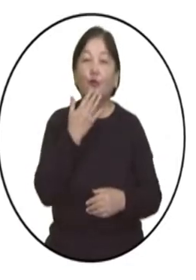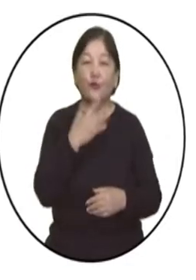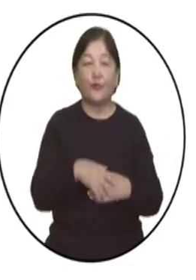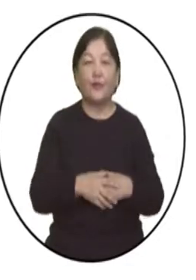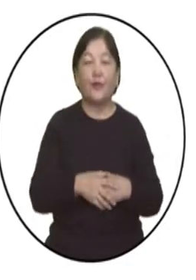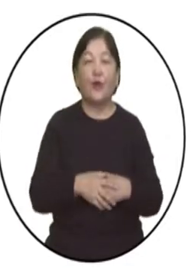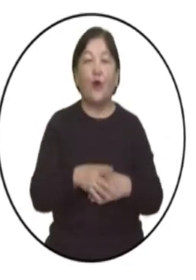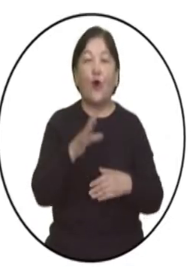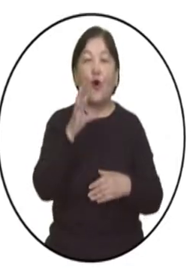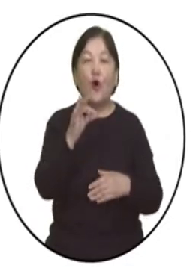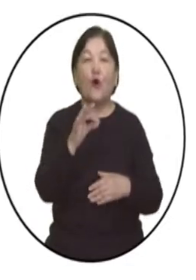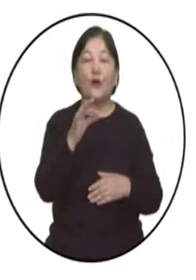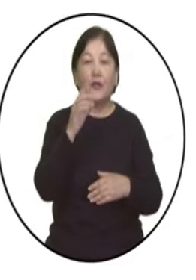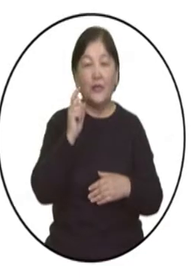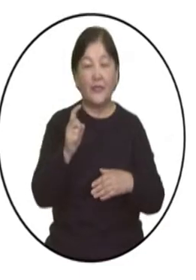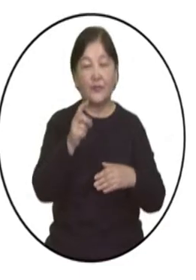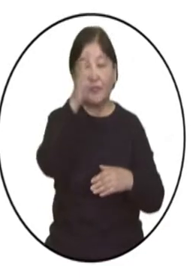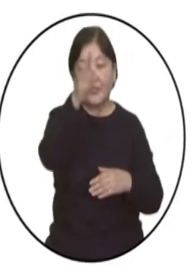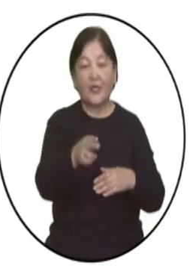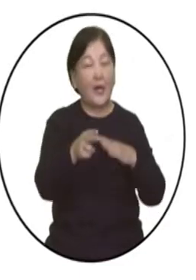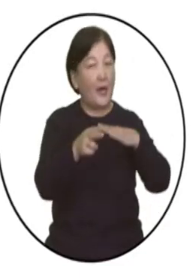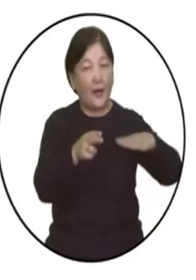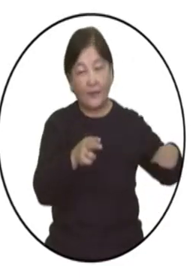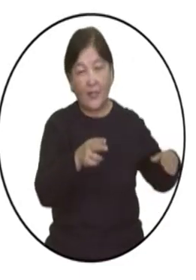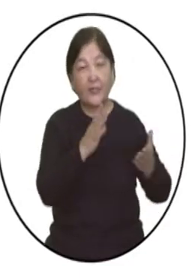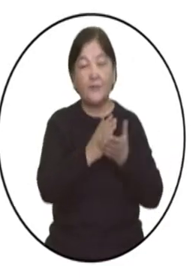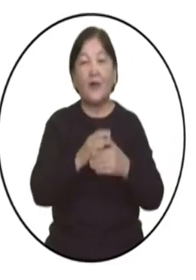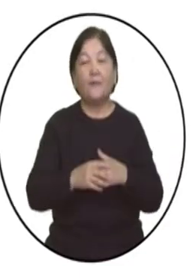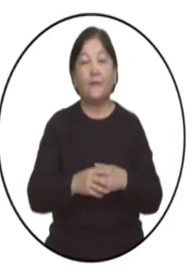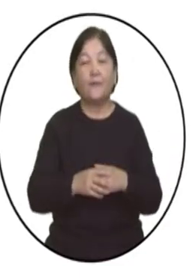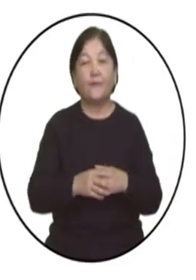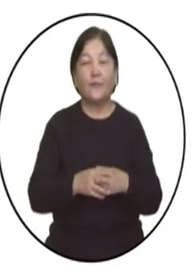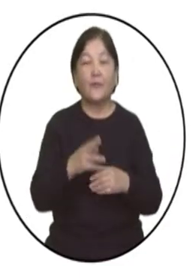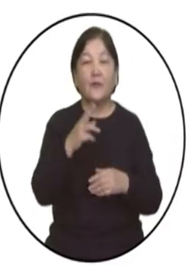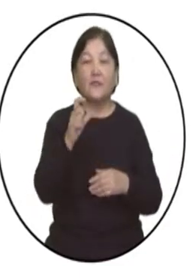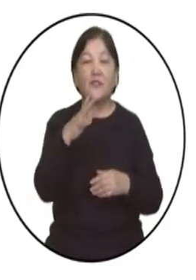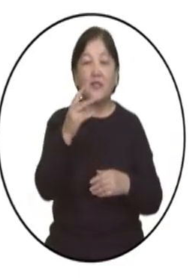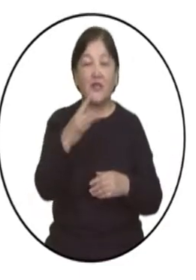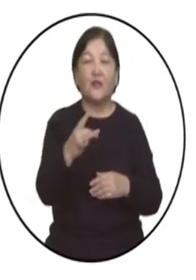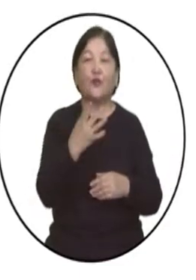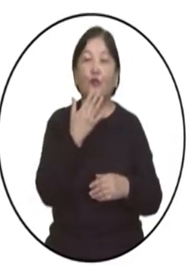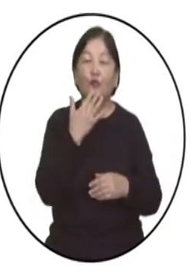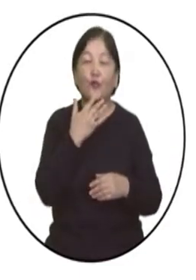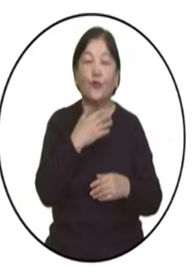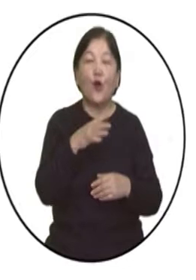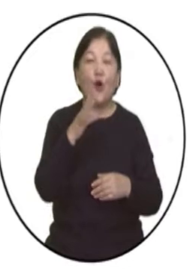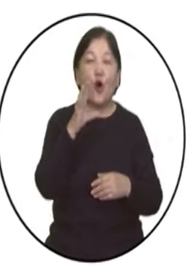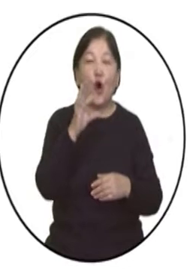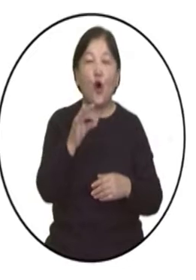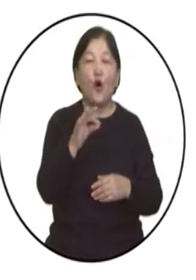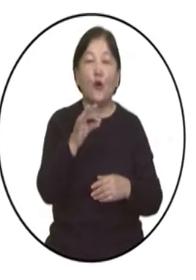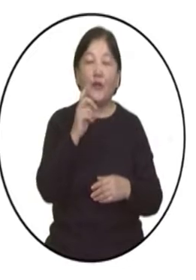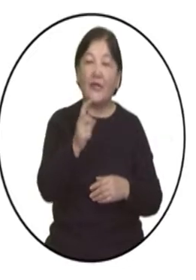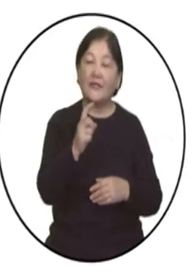Y хавтгайг дүрслэсэн байна. За, цэнхэр өнгөөр багш нь OX, Z